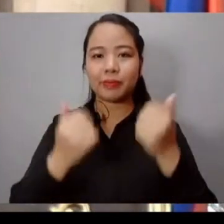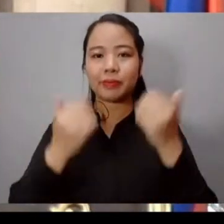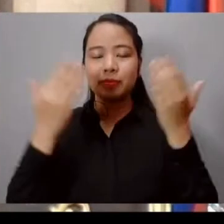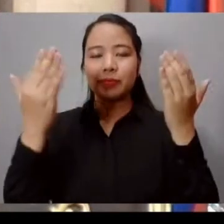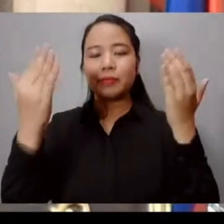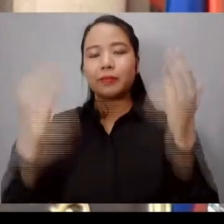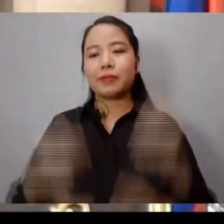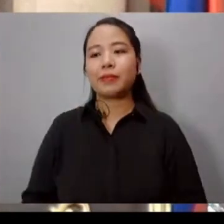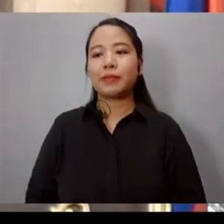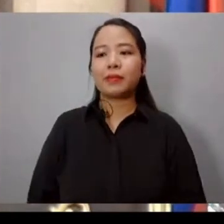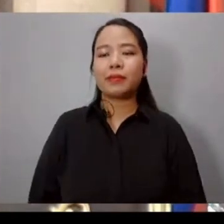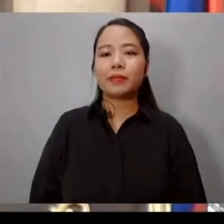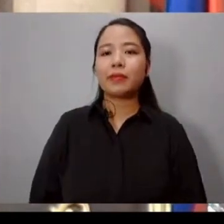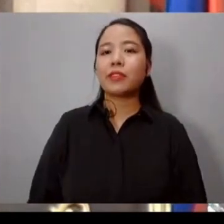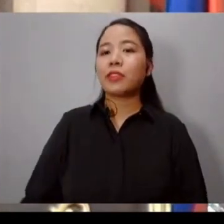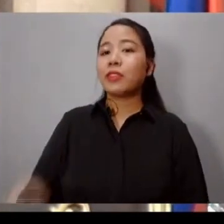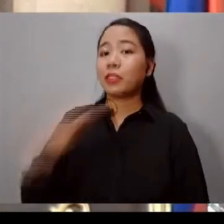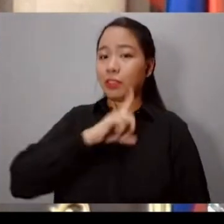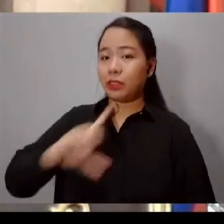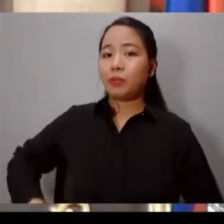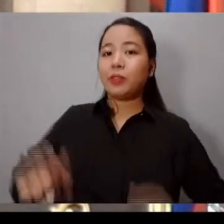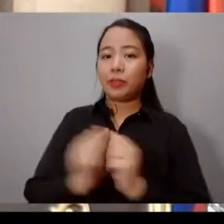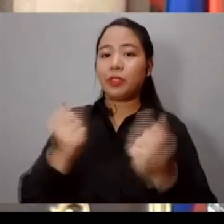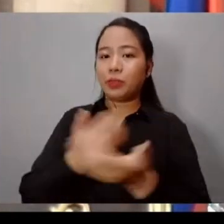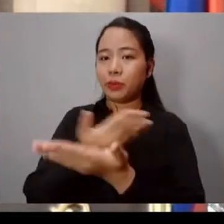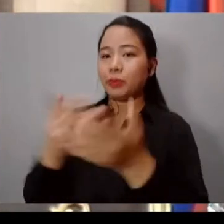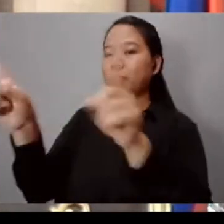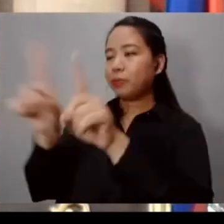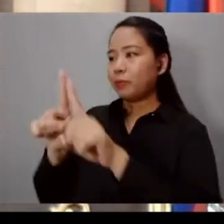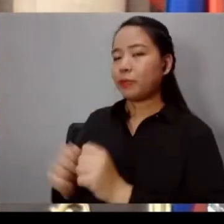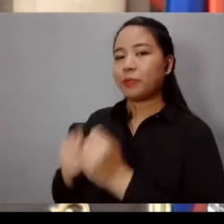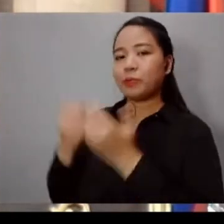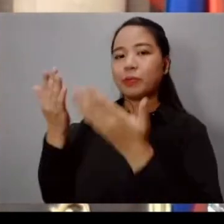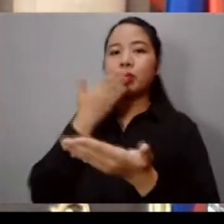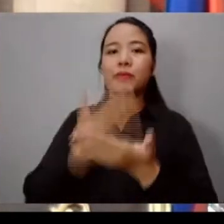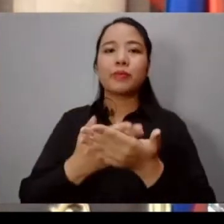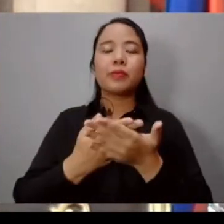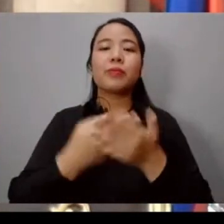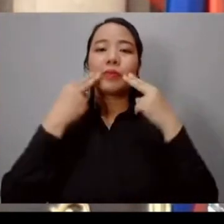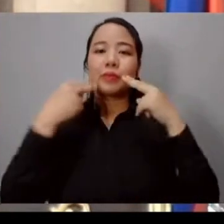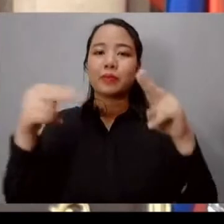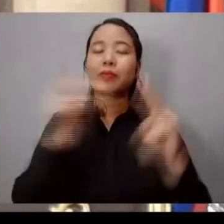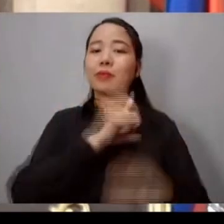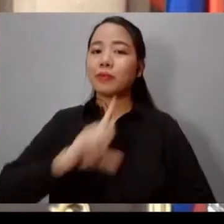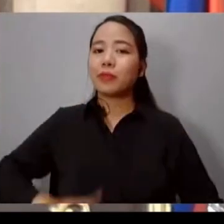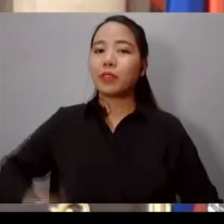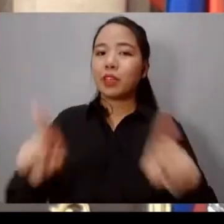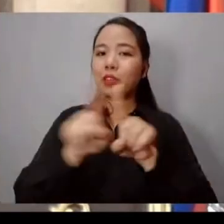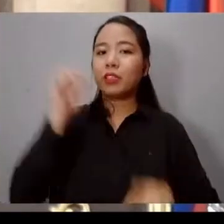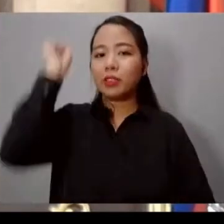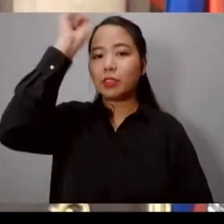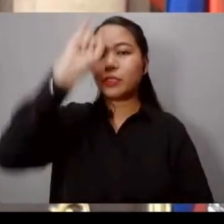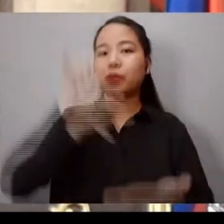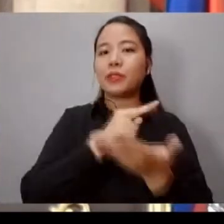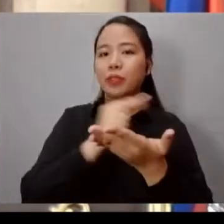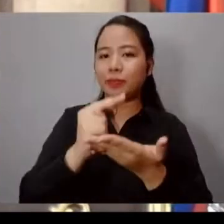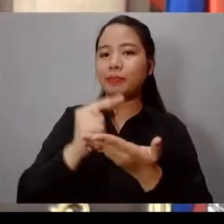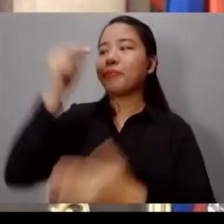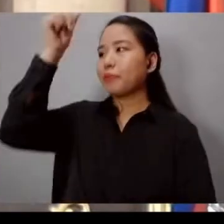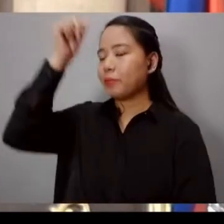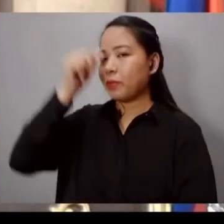Sumaiyo niyo ang Panginoon. At sumaiyo rin. Ang mabuting balita ng Panginoon ay kay San Juan. Papuri sa iyo, Panginoon.